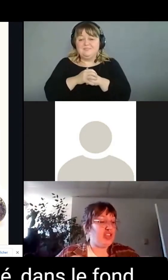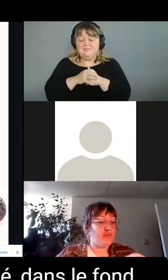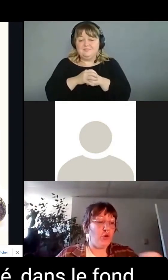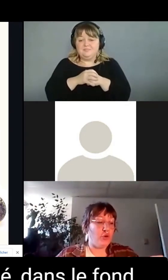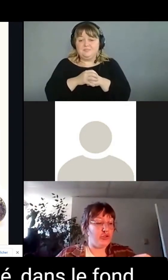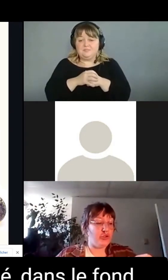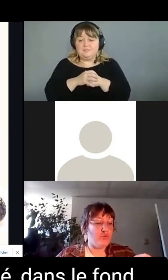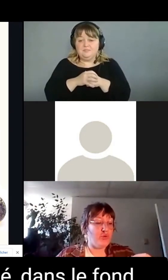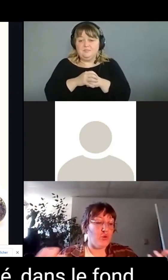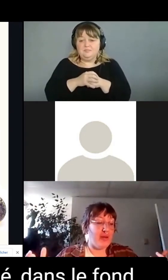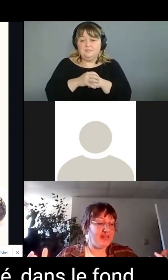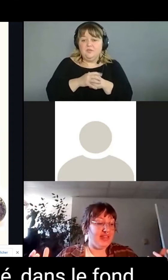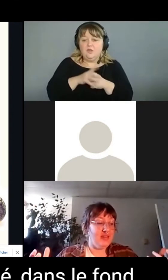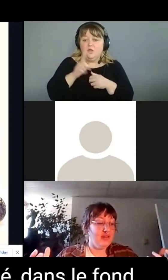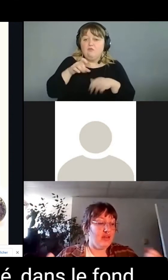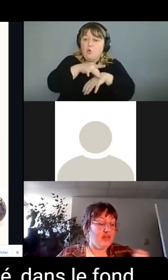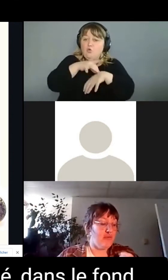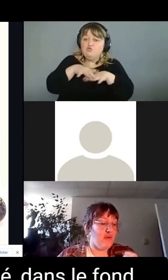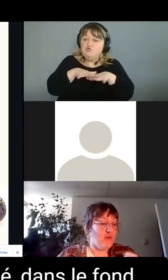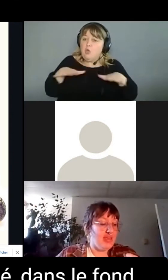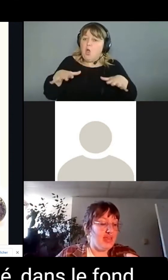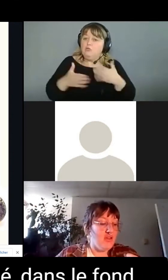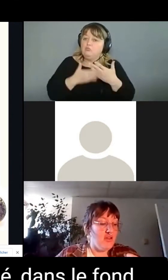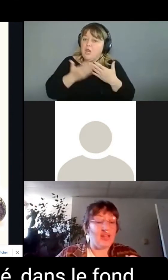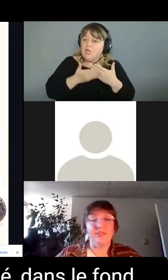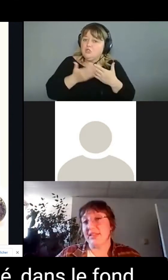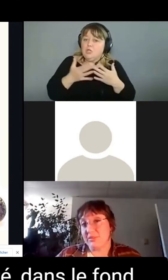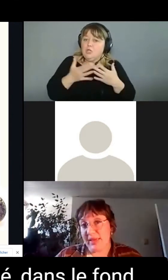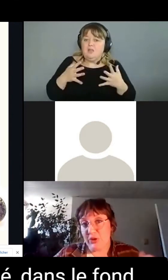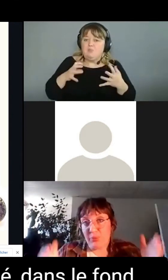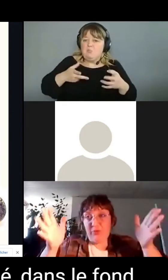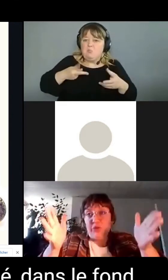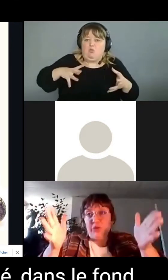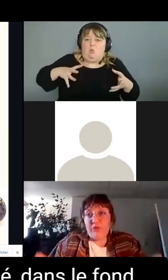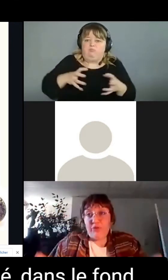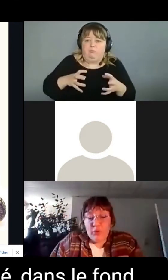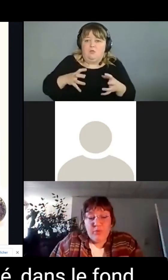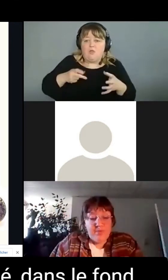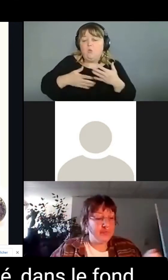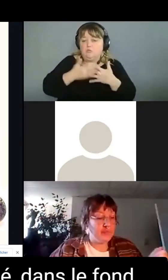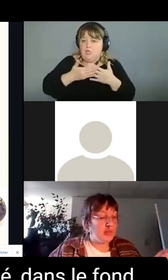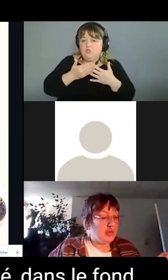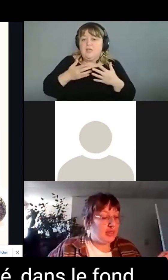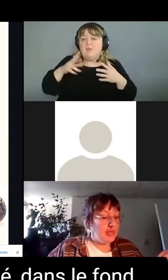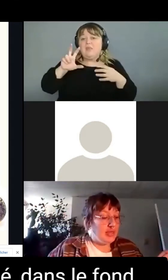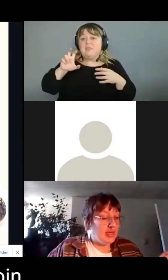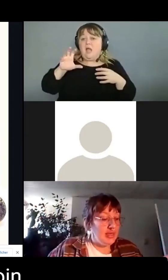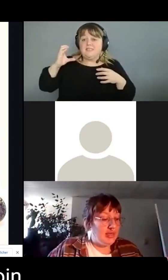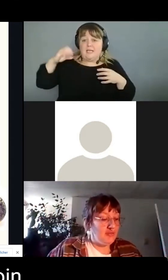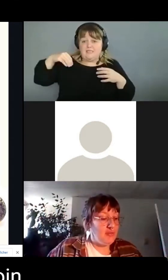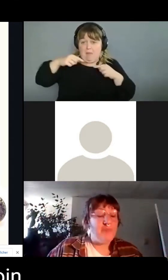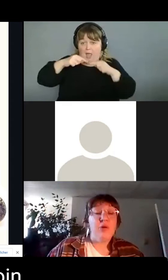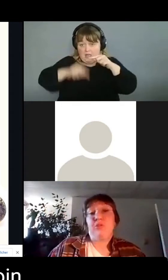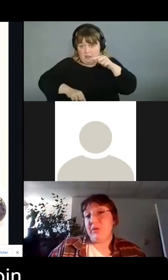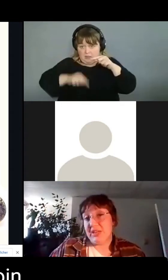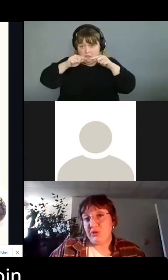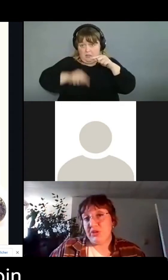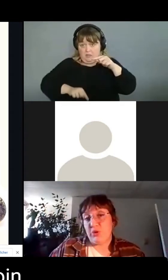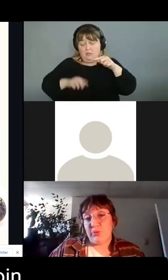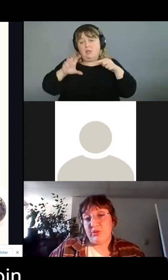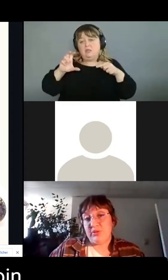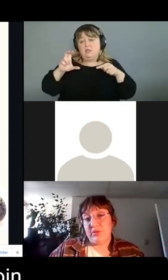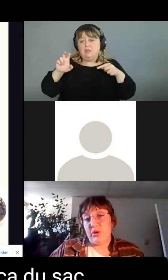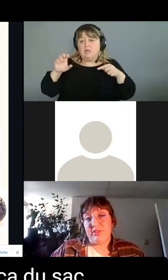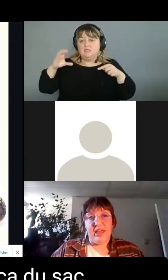il faut juste avoir un sol pas compacté dans le fond et 30 cm de profondeur dans votre pot. Et vous n'avez même pas besoin